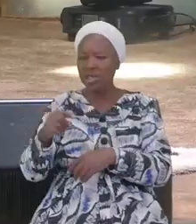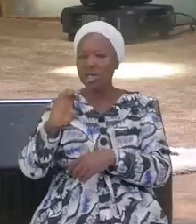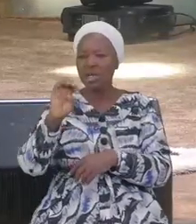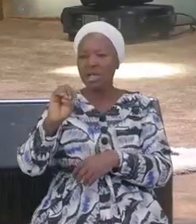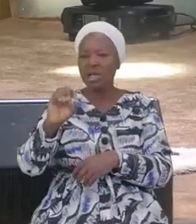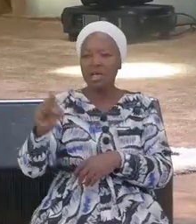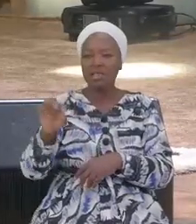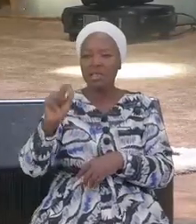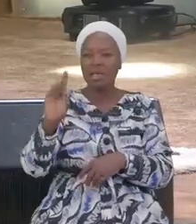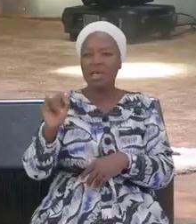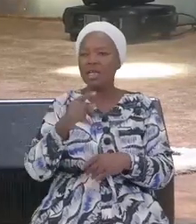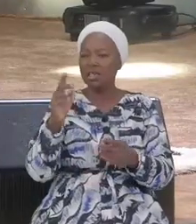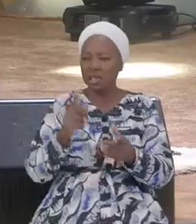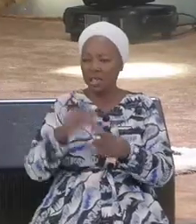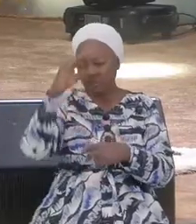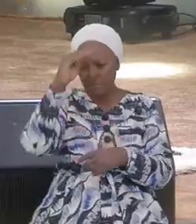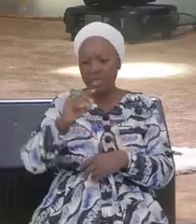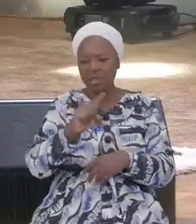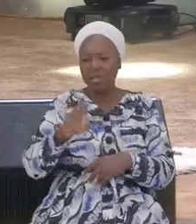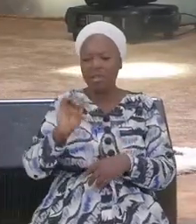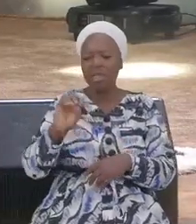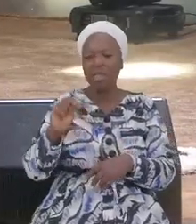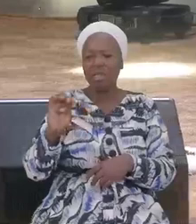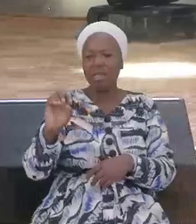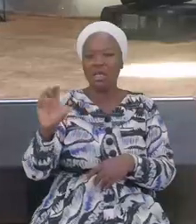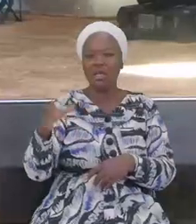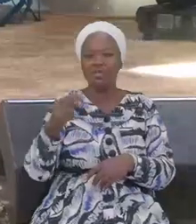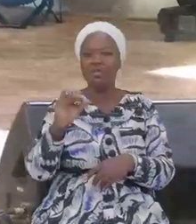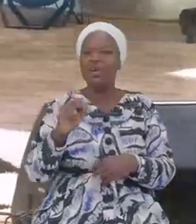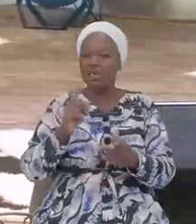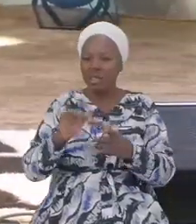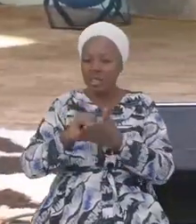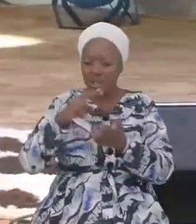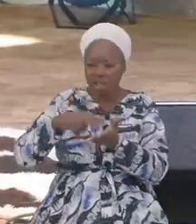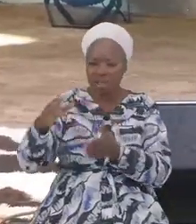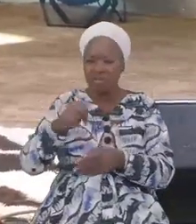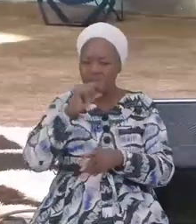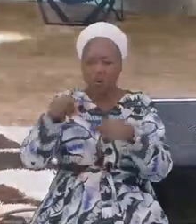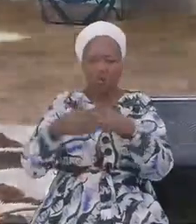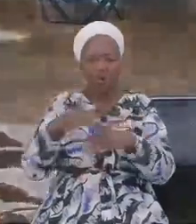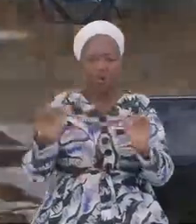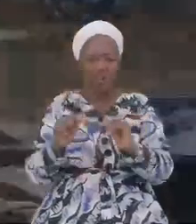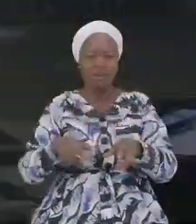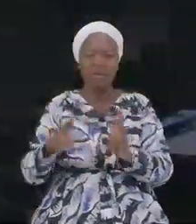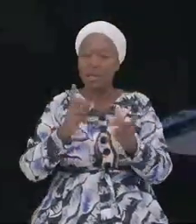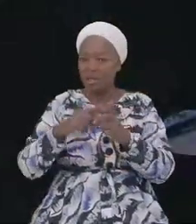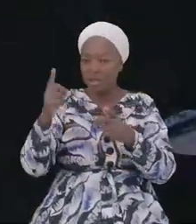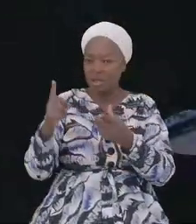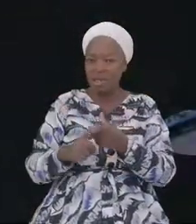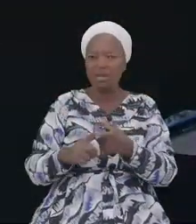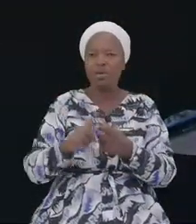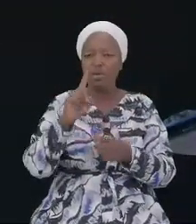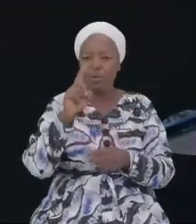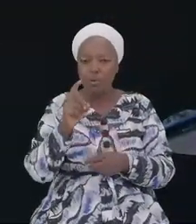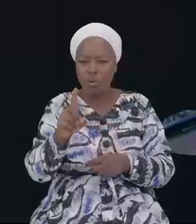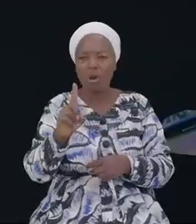Ézéchias, cet homme qui vient, Sennacherib qui vient, il viendra, mais